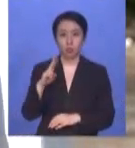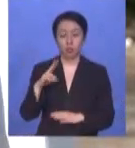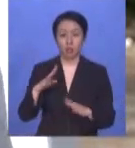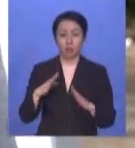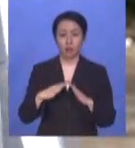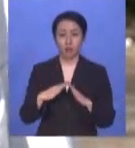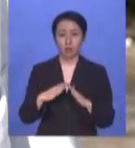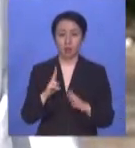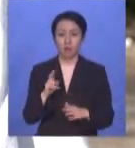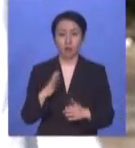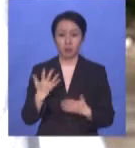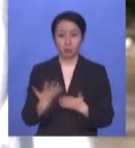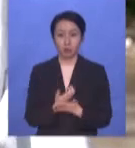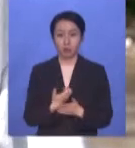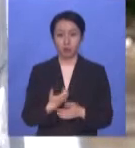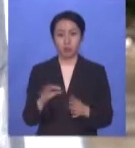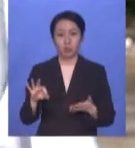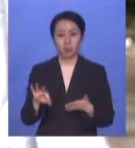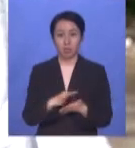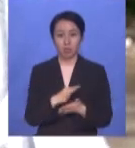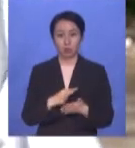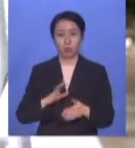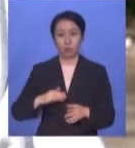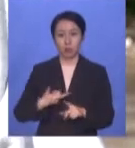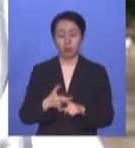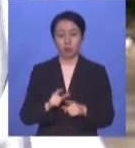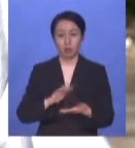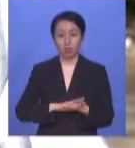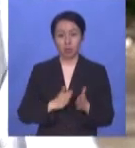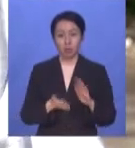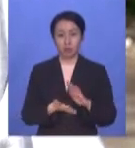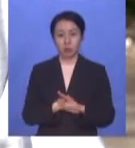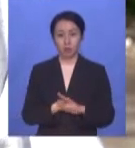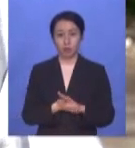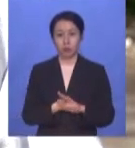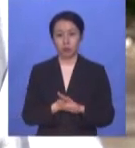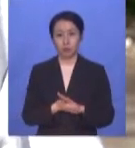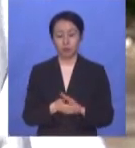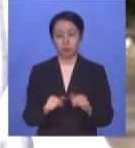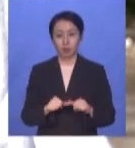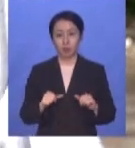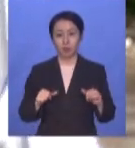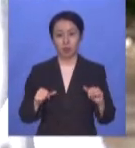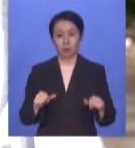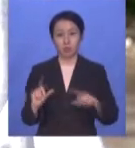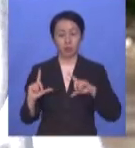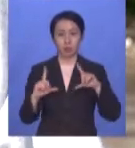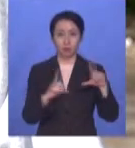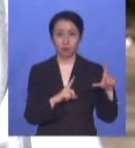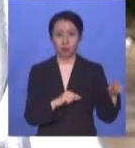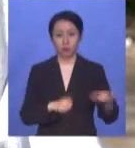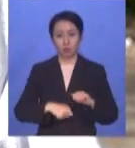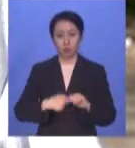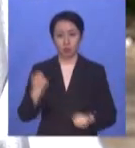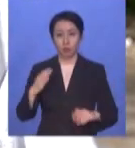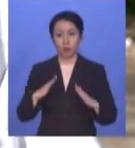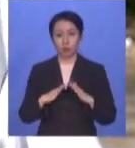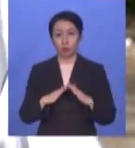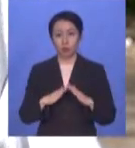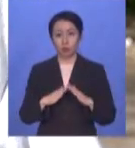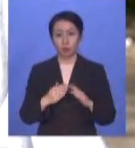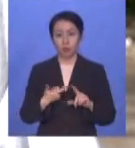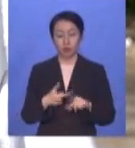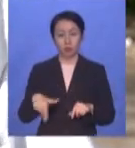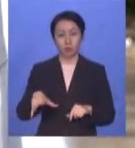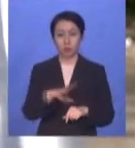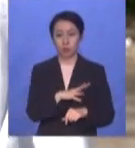квартиры получают. Мы сразу же после этого заключения комиссии выезжаем на снос домов. Это все мы убираем,